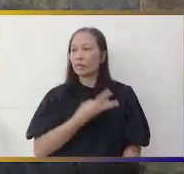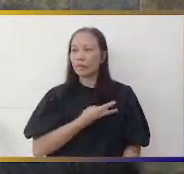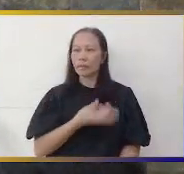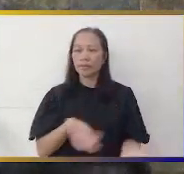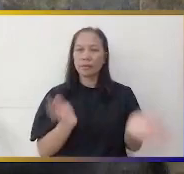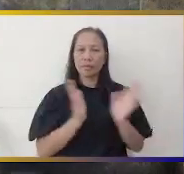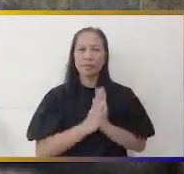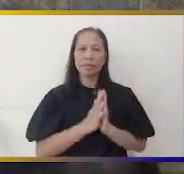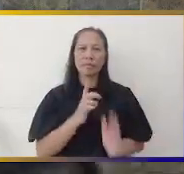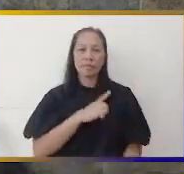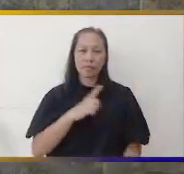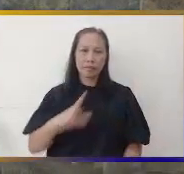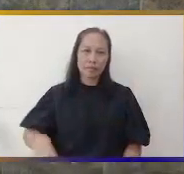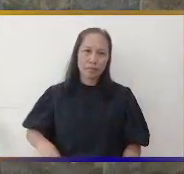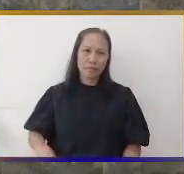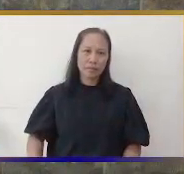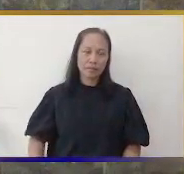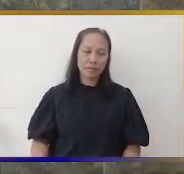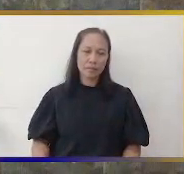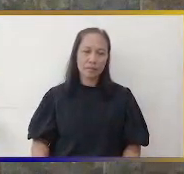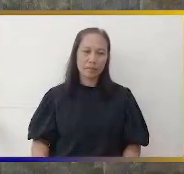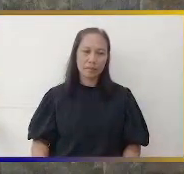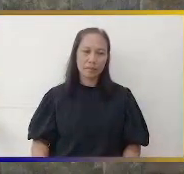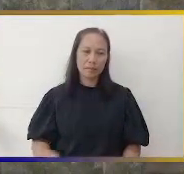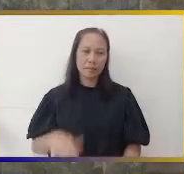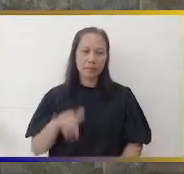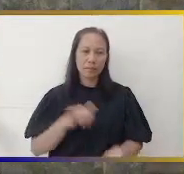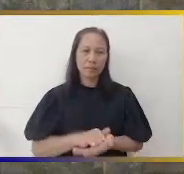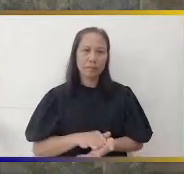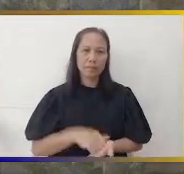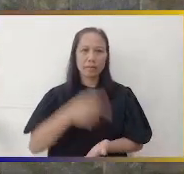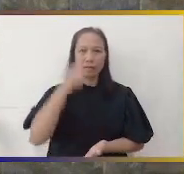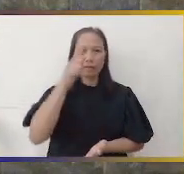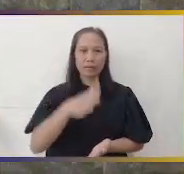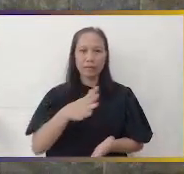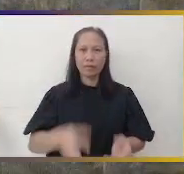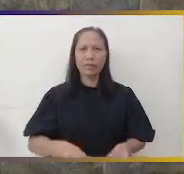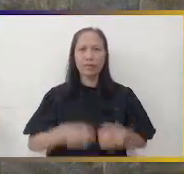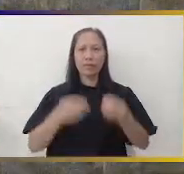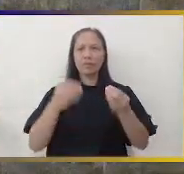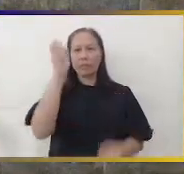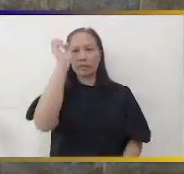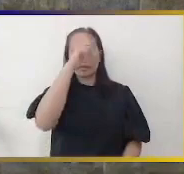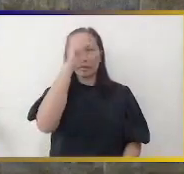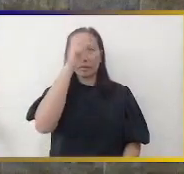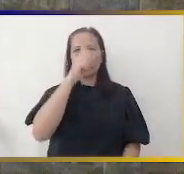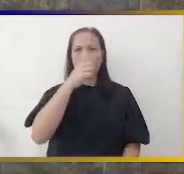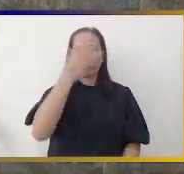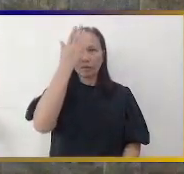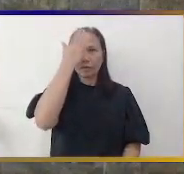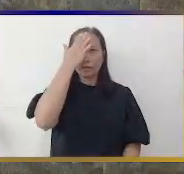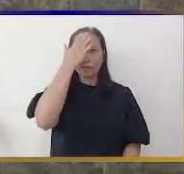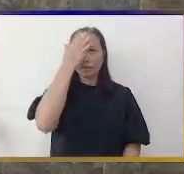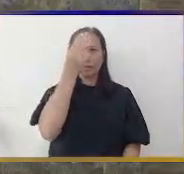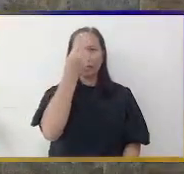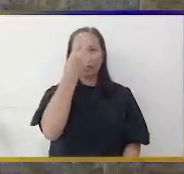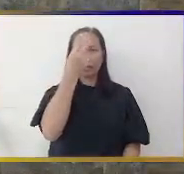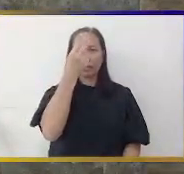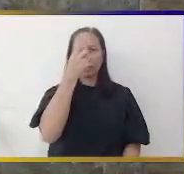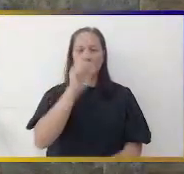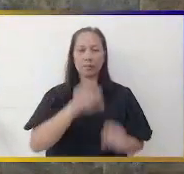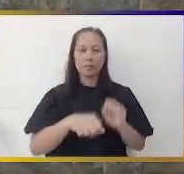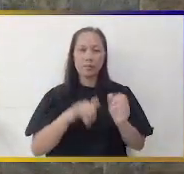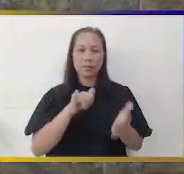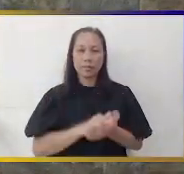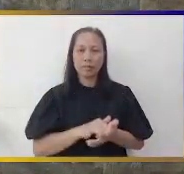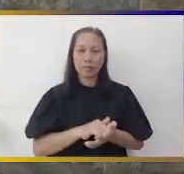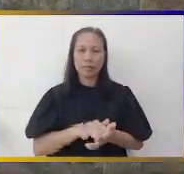the Lord na ah bigyan kami niyang wisdom knowledge and understanding ibigay niyo po yan sa amin before everytime